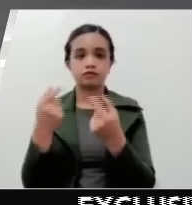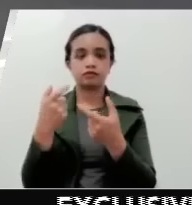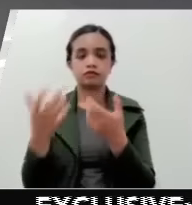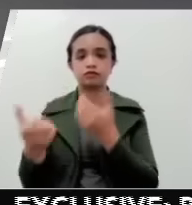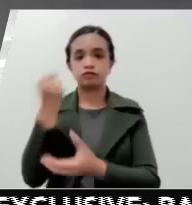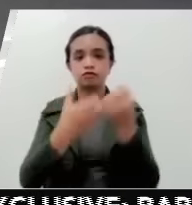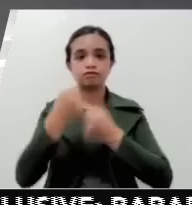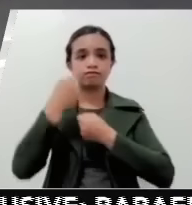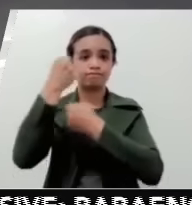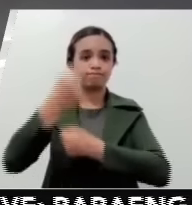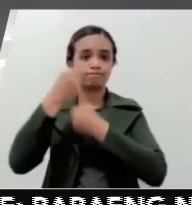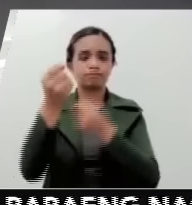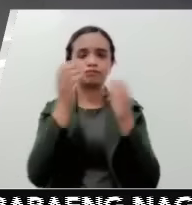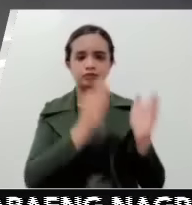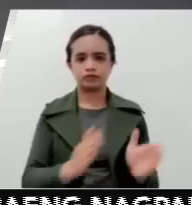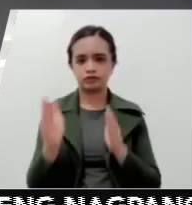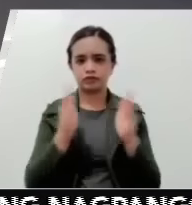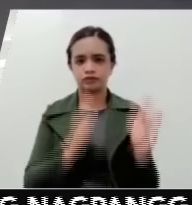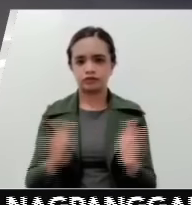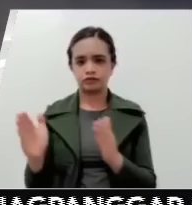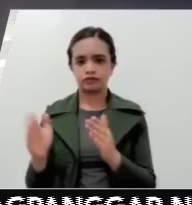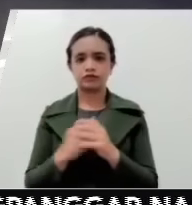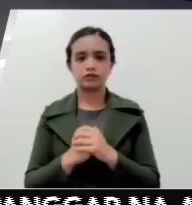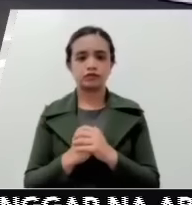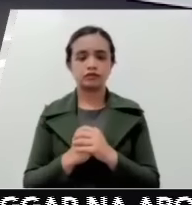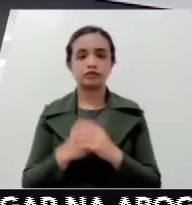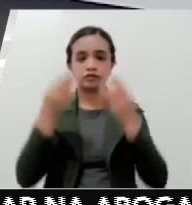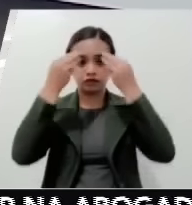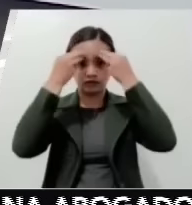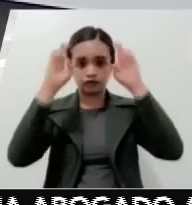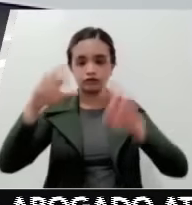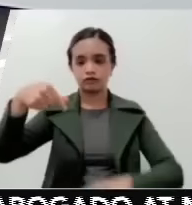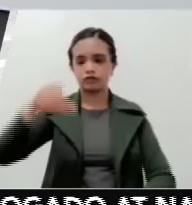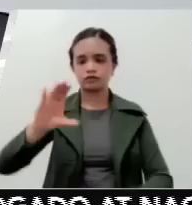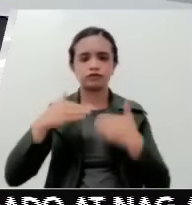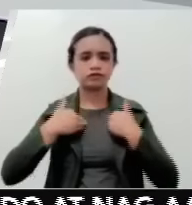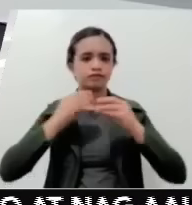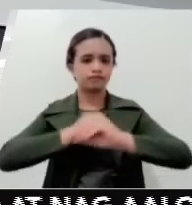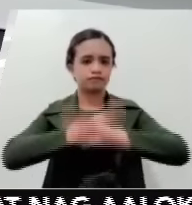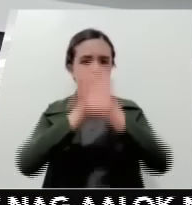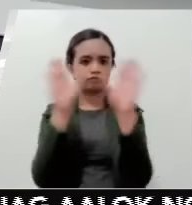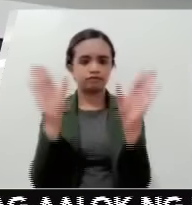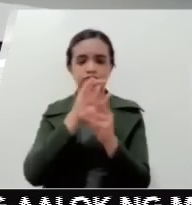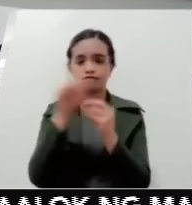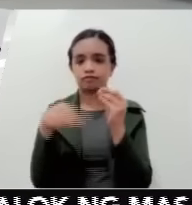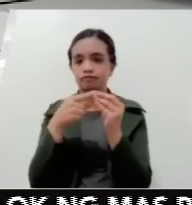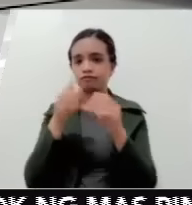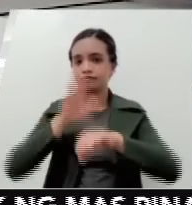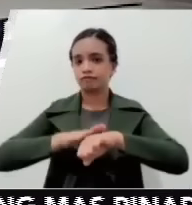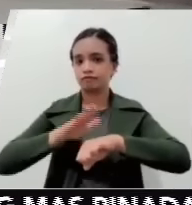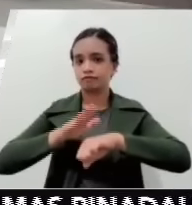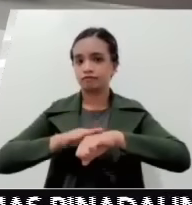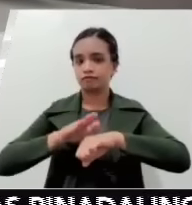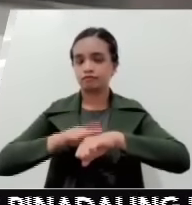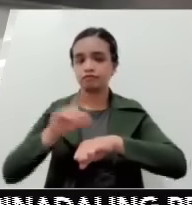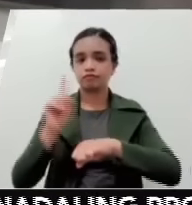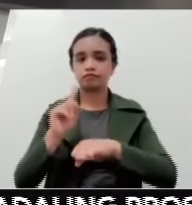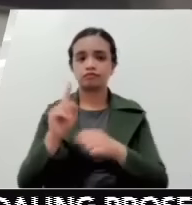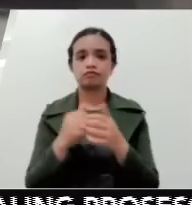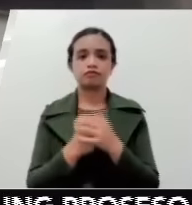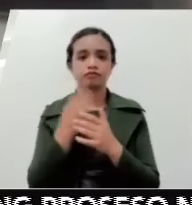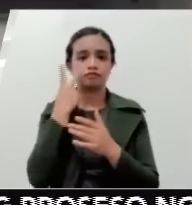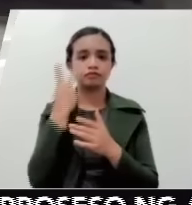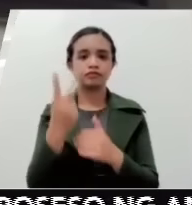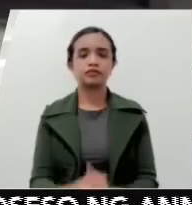protesta. Ang alkalde naman ng Quezon City may nilinaw sa naunang babala ng PNP kaugnay ng pagsusunog ng FEG.